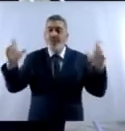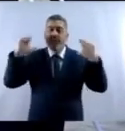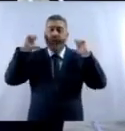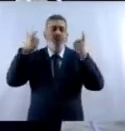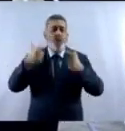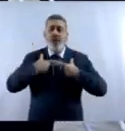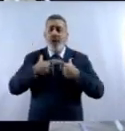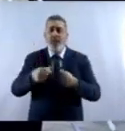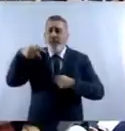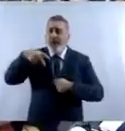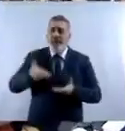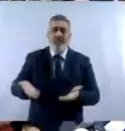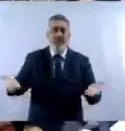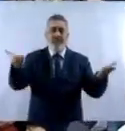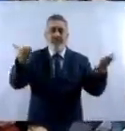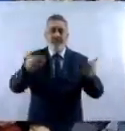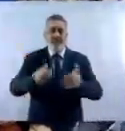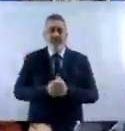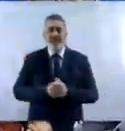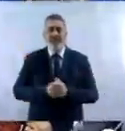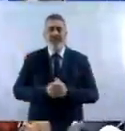νεοδημοκράτες της Λάρισας.